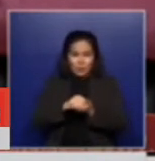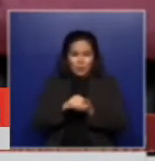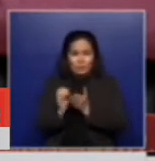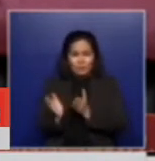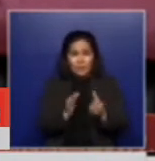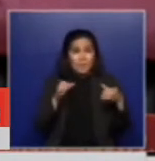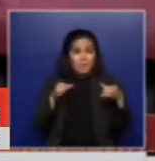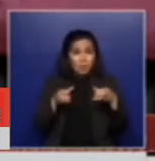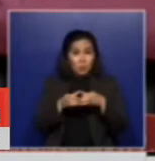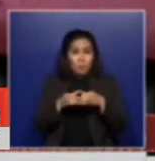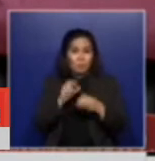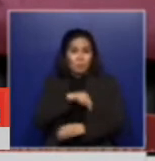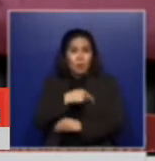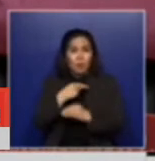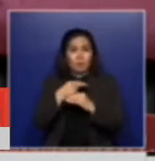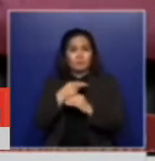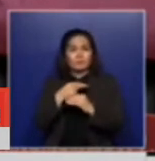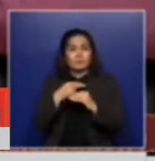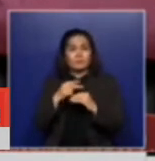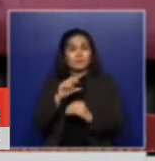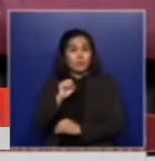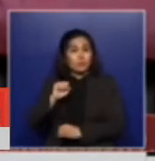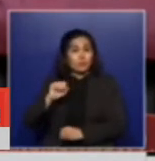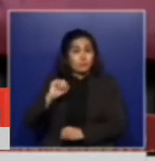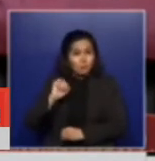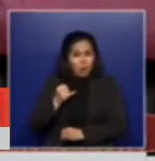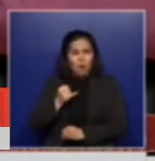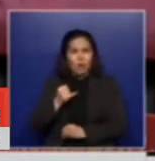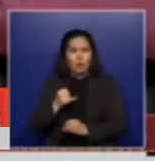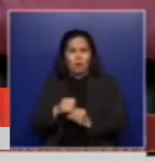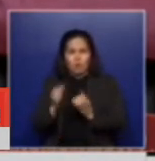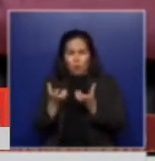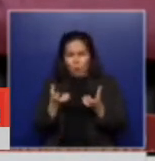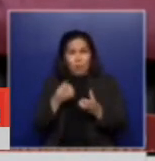ณสุขอุตสาหกรรมอสังหาริมทรัพย์แล้วก็เรื่อง